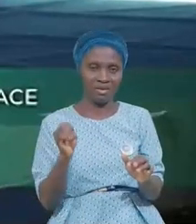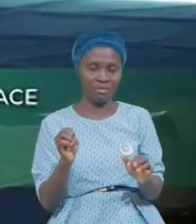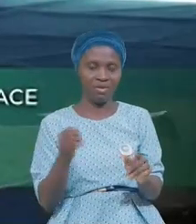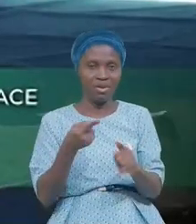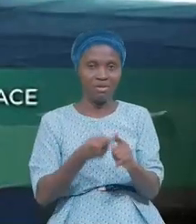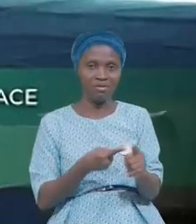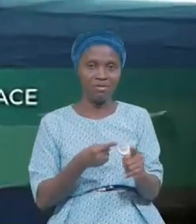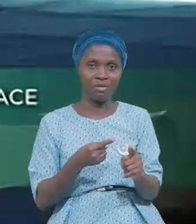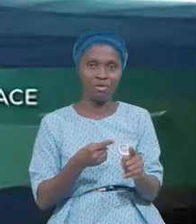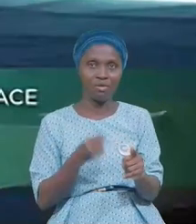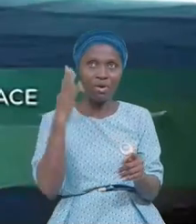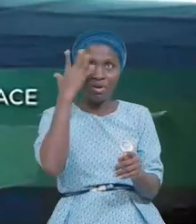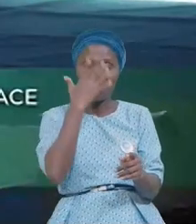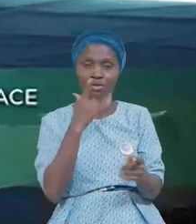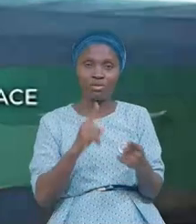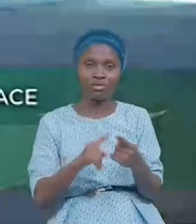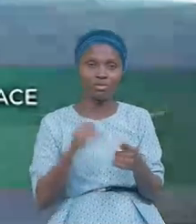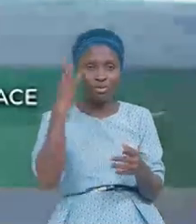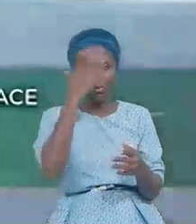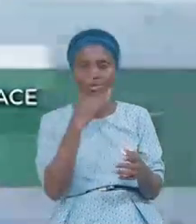Seigneur l'Esprit.